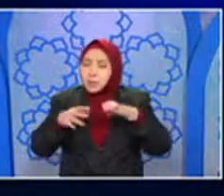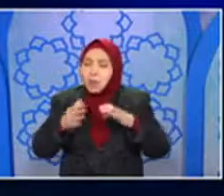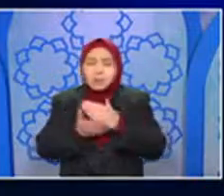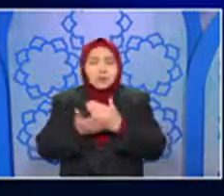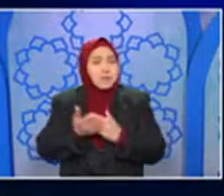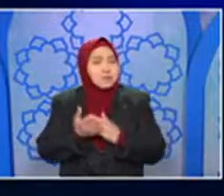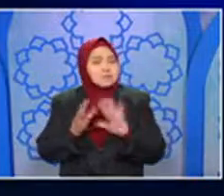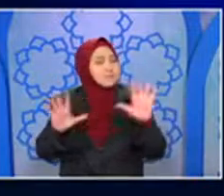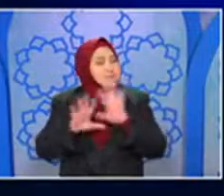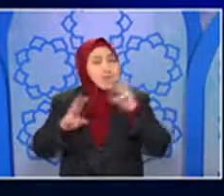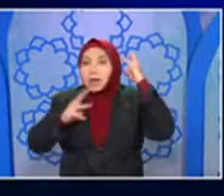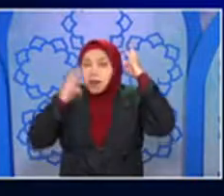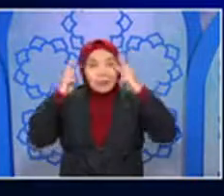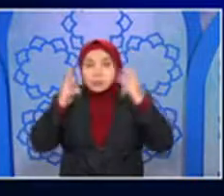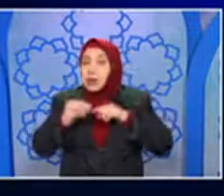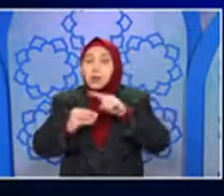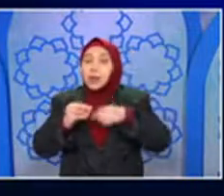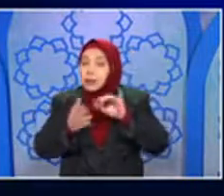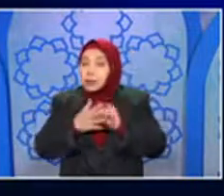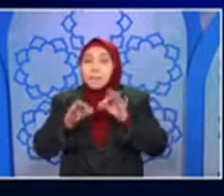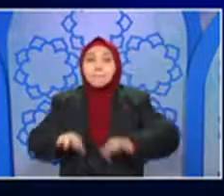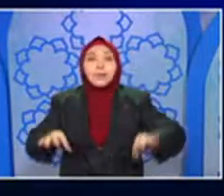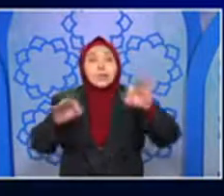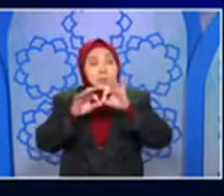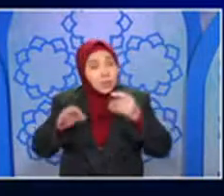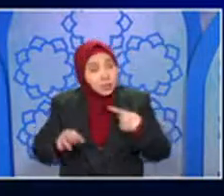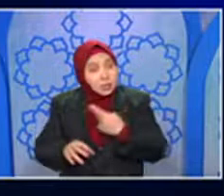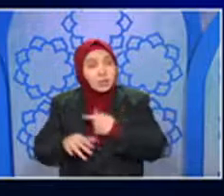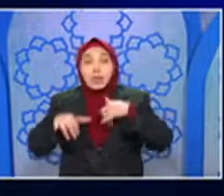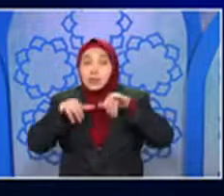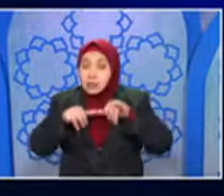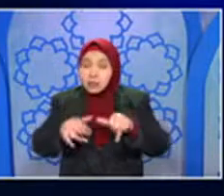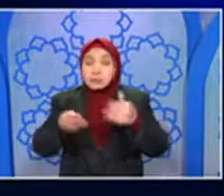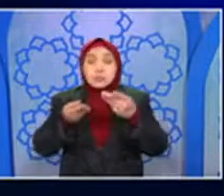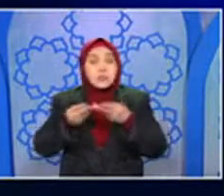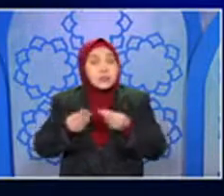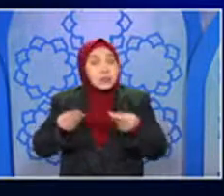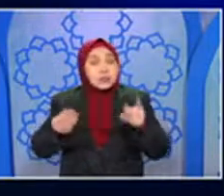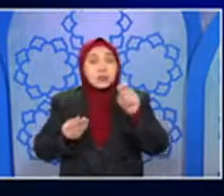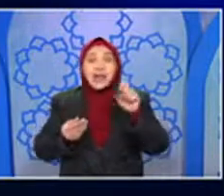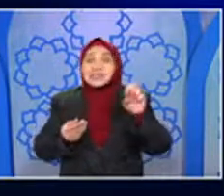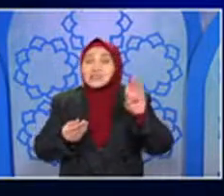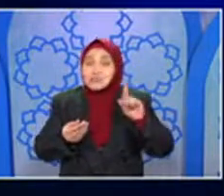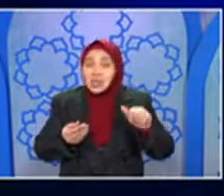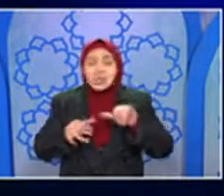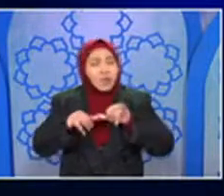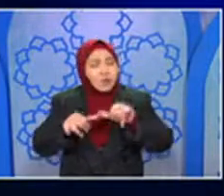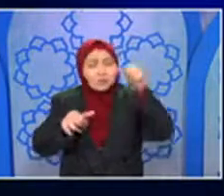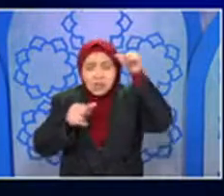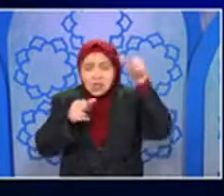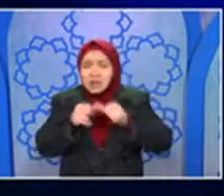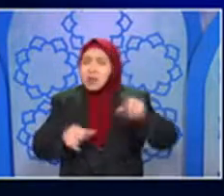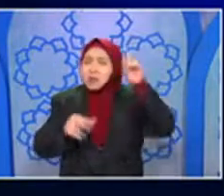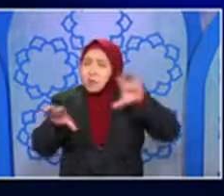Jangan bimbang perkara tersebut. Yang penting kita, tuan-tuan sekalian, terus bertasbih, terus mengingati Allah, terus berbuat